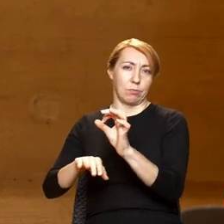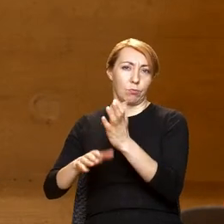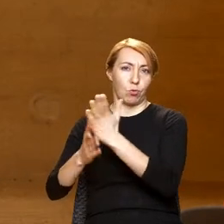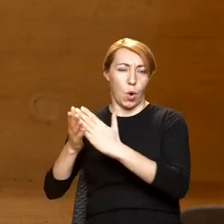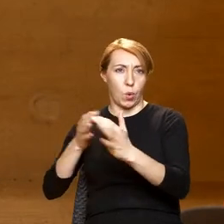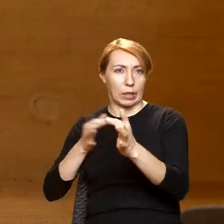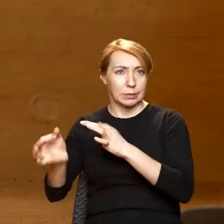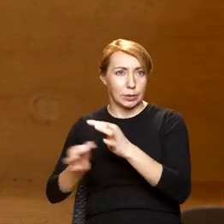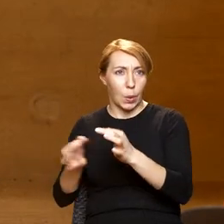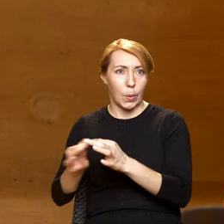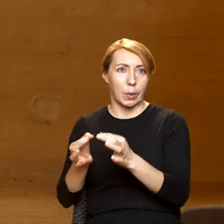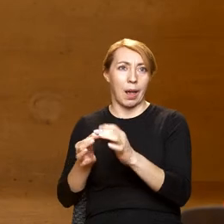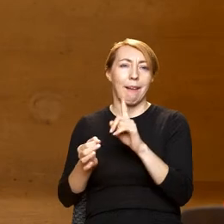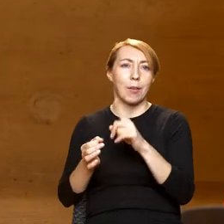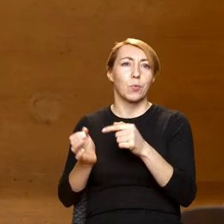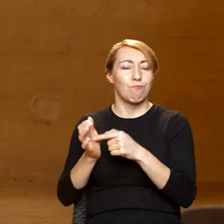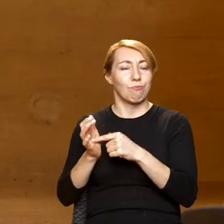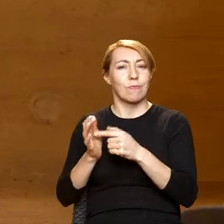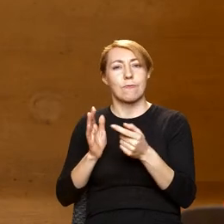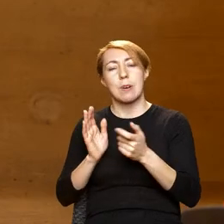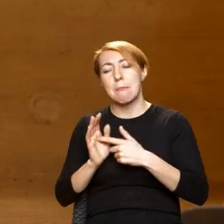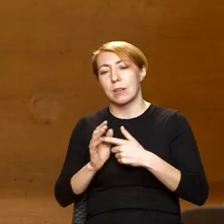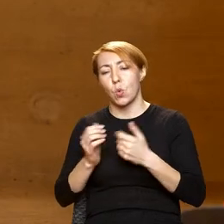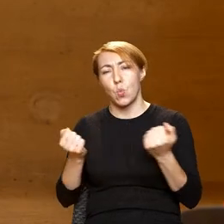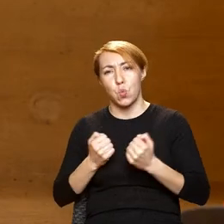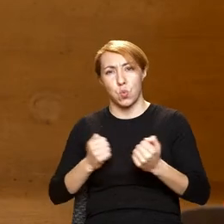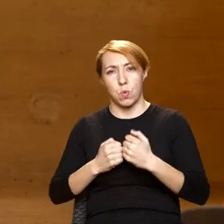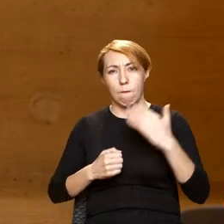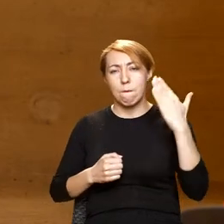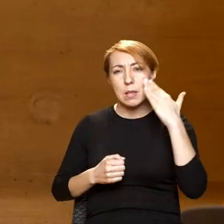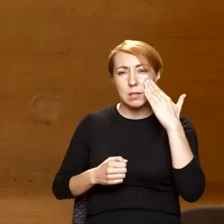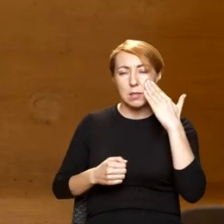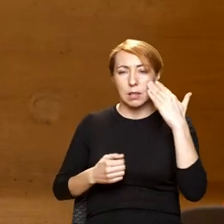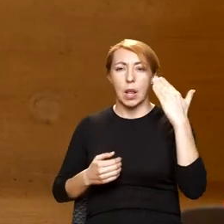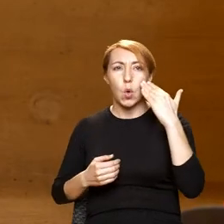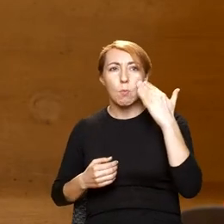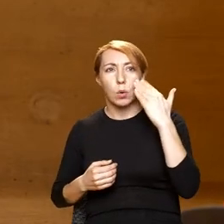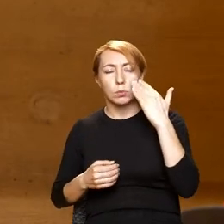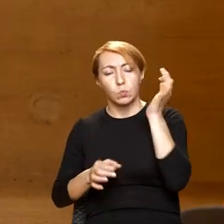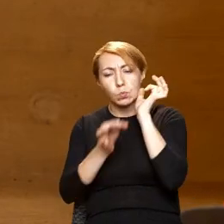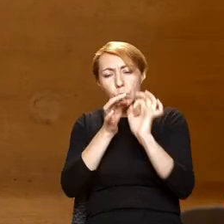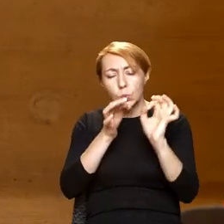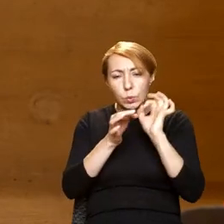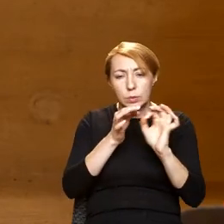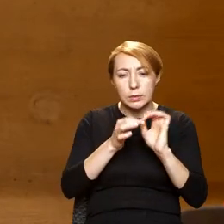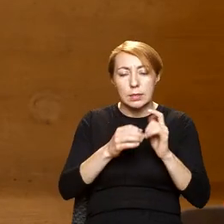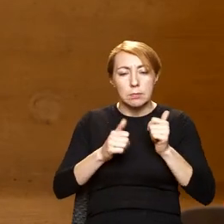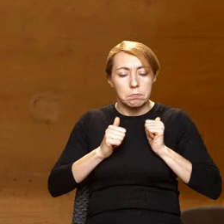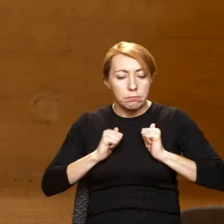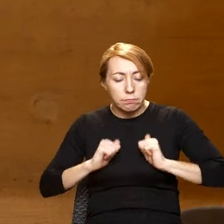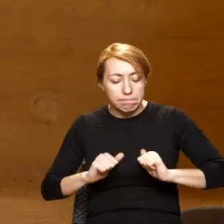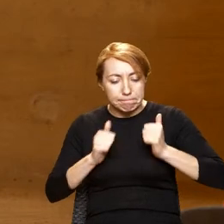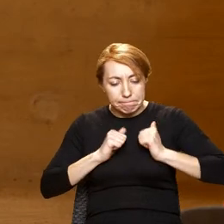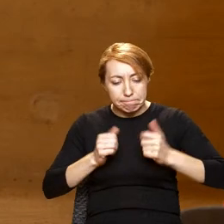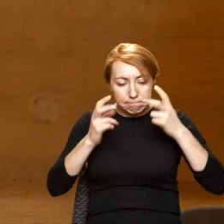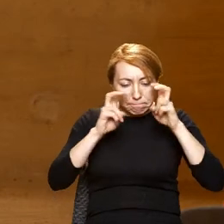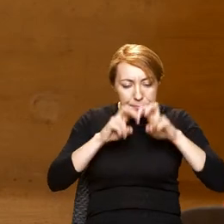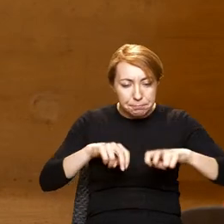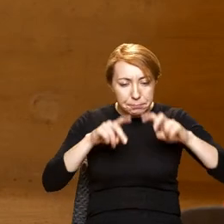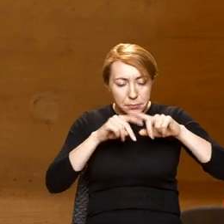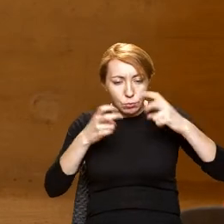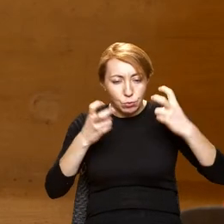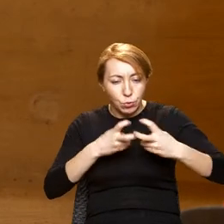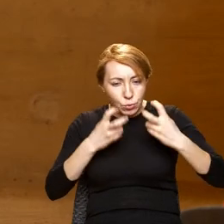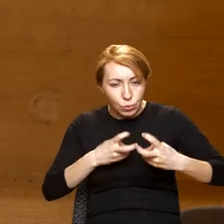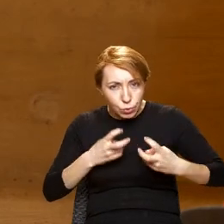historyczne, ale wymagająca olbrzymiej wiedzy, znajomości, przede wszystkim skrupulatności, cierpliwości,